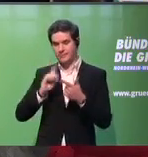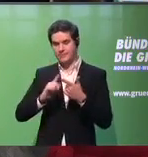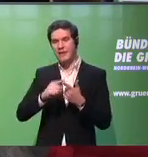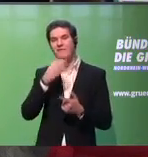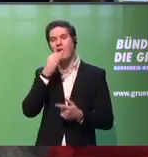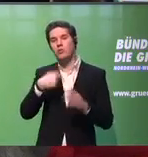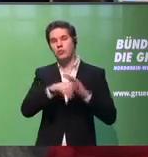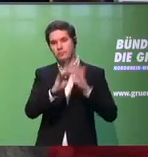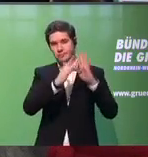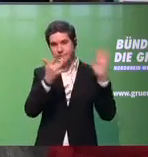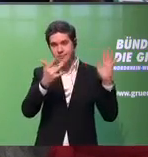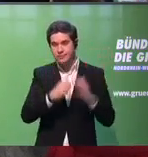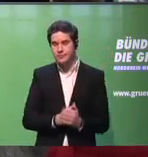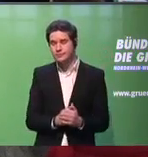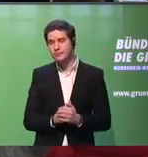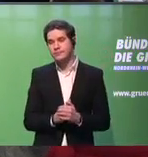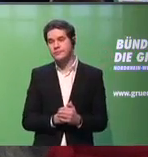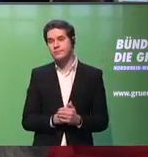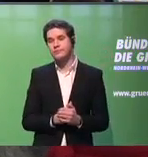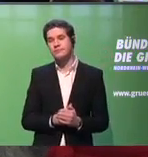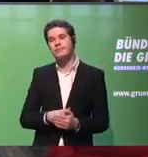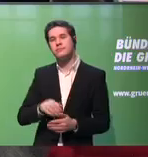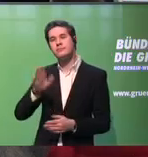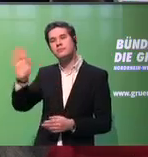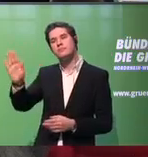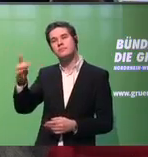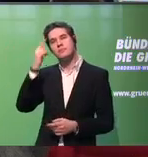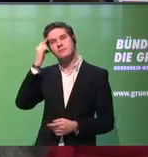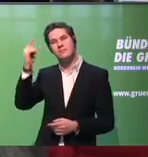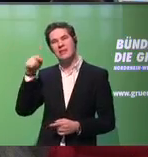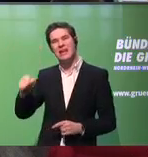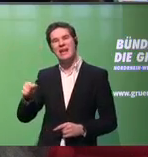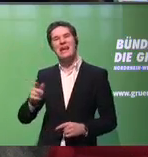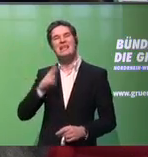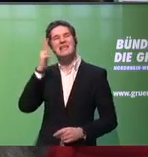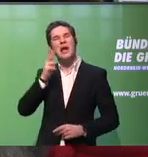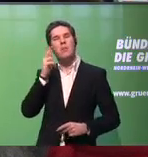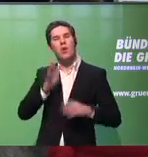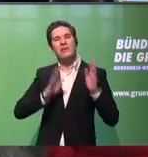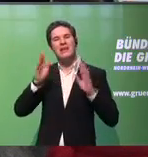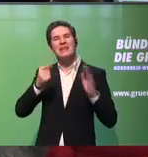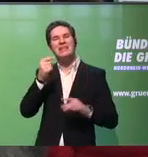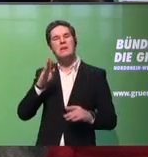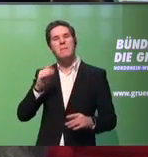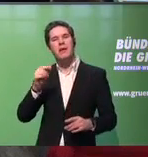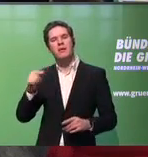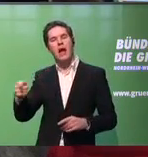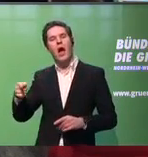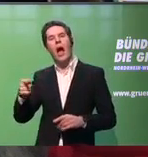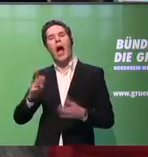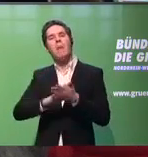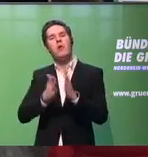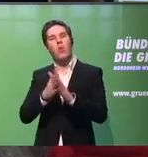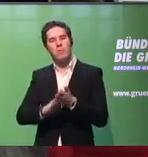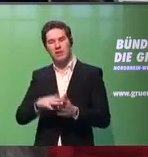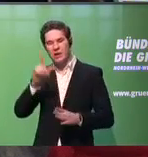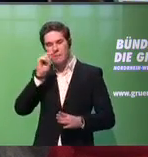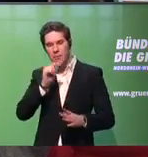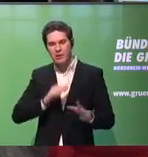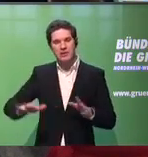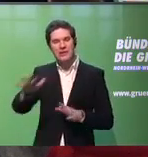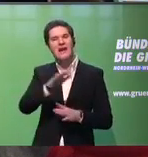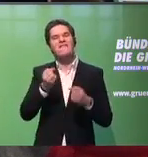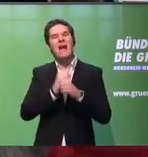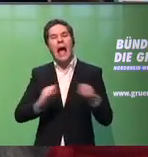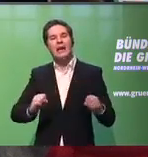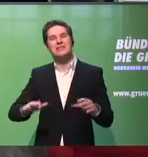Frage. Wie bewertest du aus deiner Sicht der Demokratie die Verhandlungen um das TTIP-Abkommen über eine transnationale